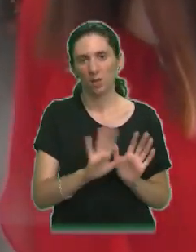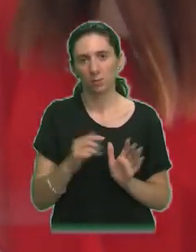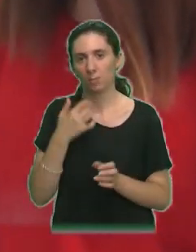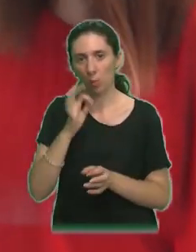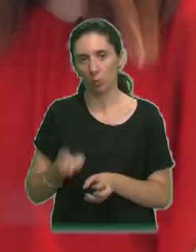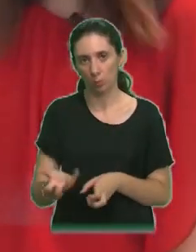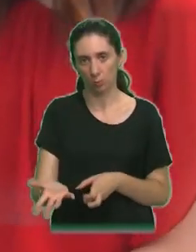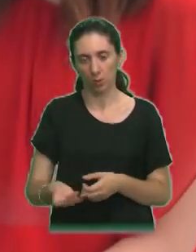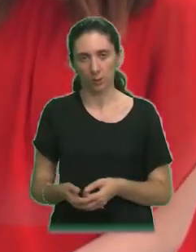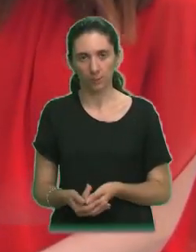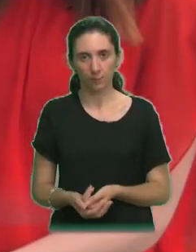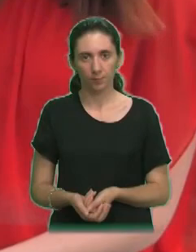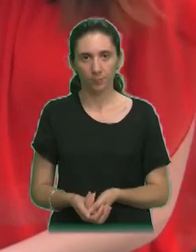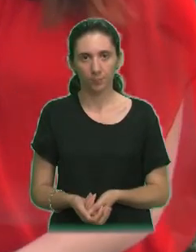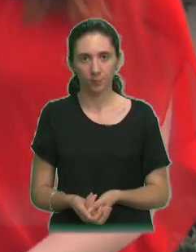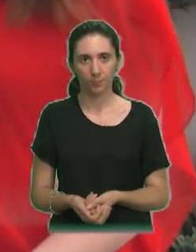Da.